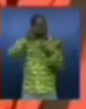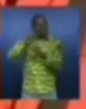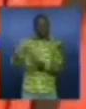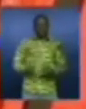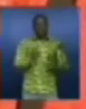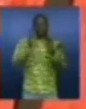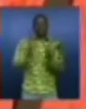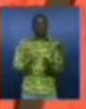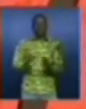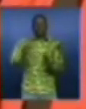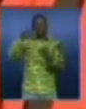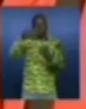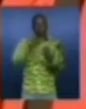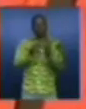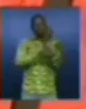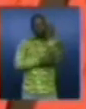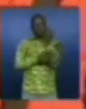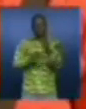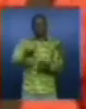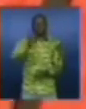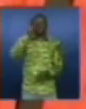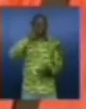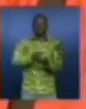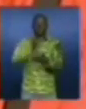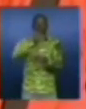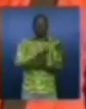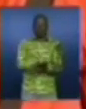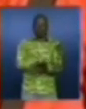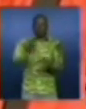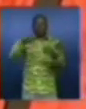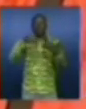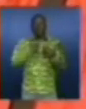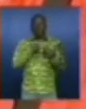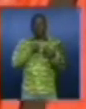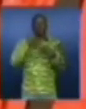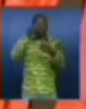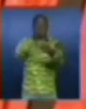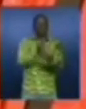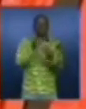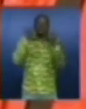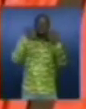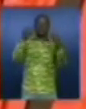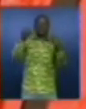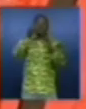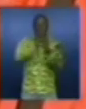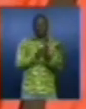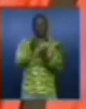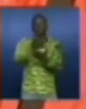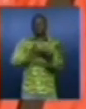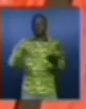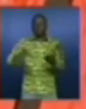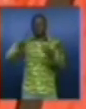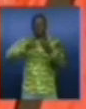de la province, pour qu'on se retrouve ce soir et recevoir et recueillir les informations au niveau du parti et les dernières